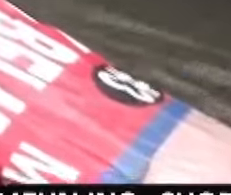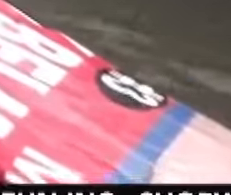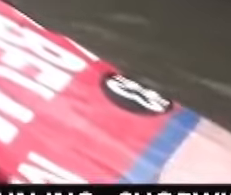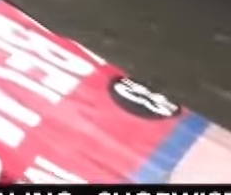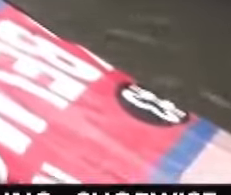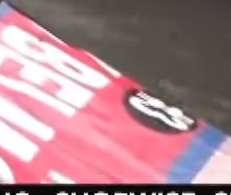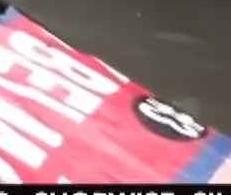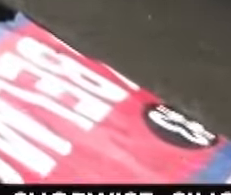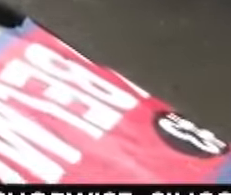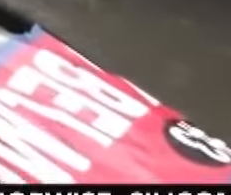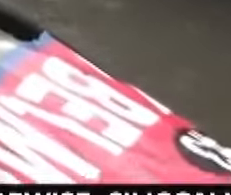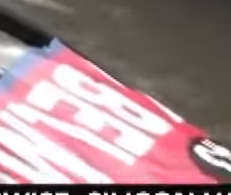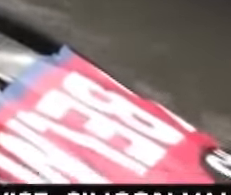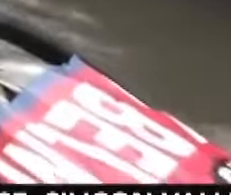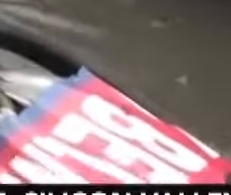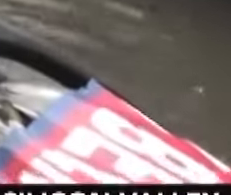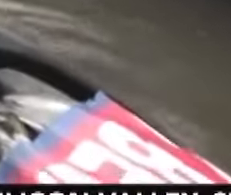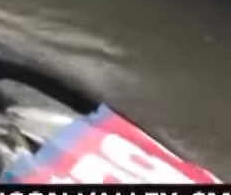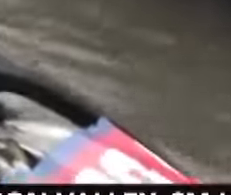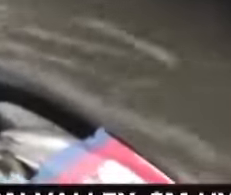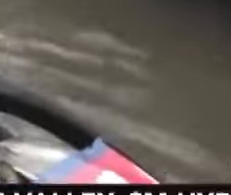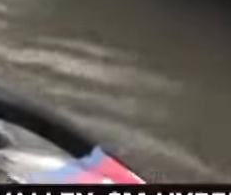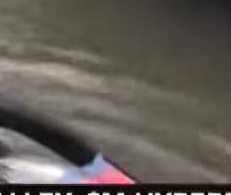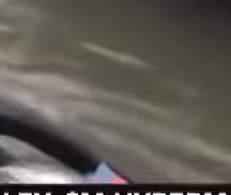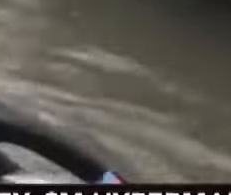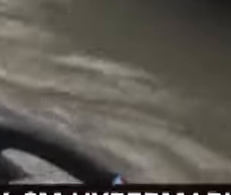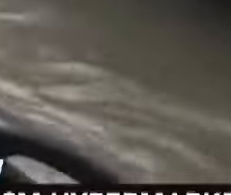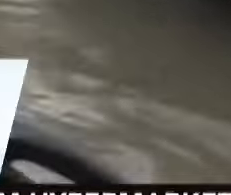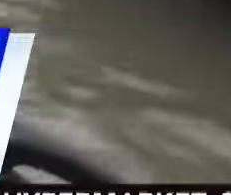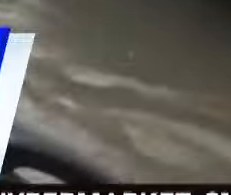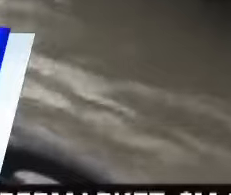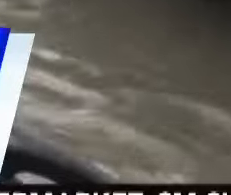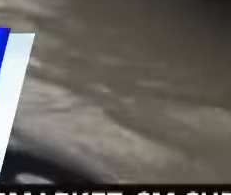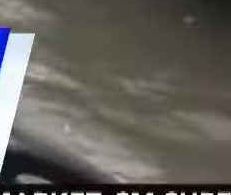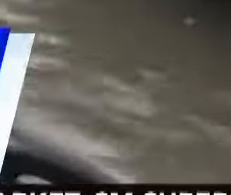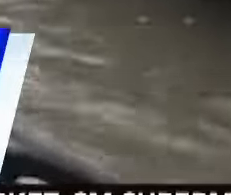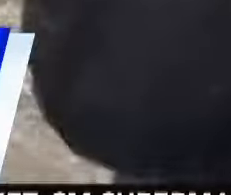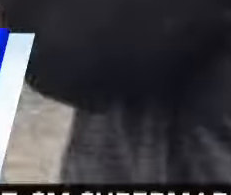definitely, hindi na ho mararaan ang panang anumang klase ng vehicle.